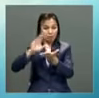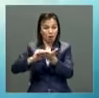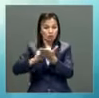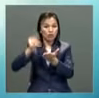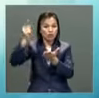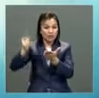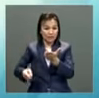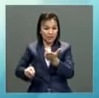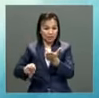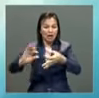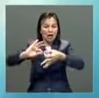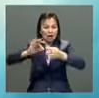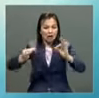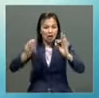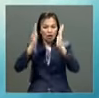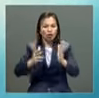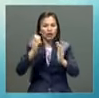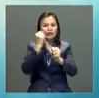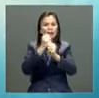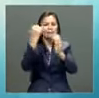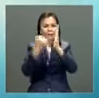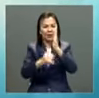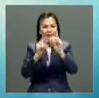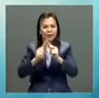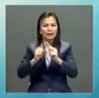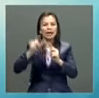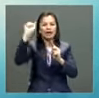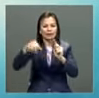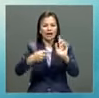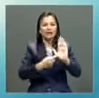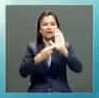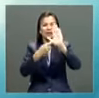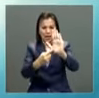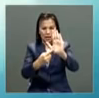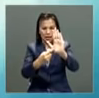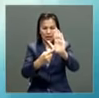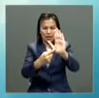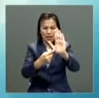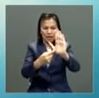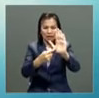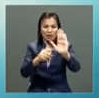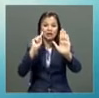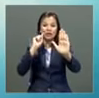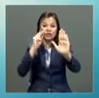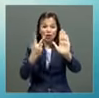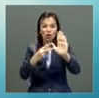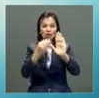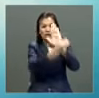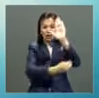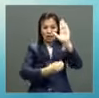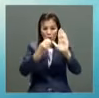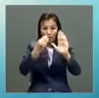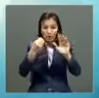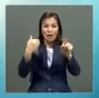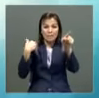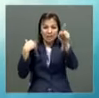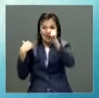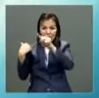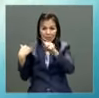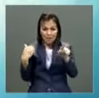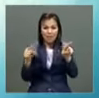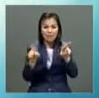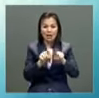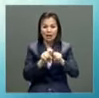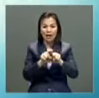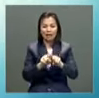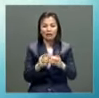าเกิดคดีเกิดคนกระทำผิดอย่างนั้นแต่ที่สองก็คืออาจจะเป็นไปได้ว่าจังหวัดอื่นๆก็มีครับแต่ว่าความเข้มข้น